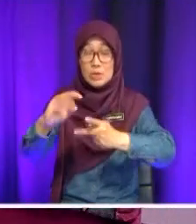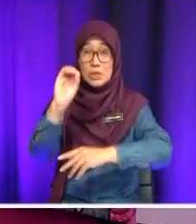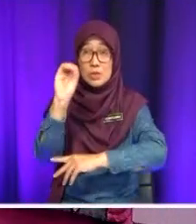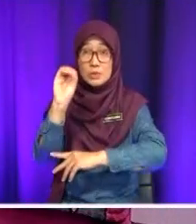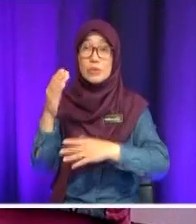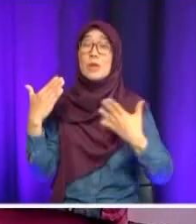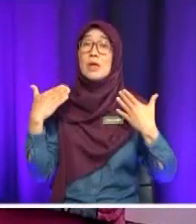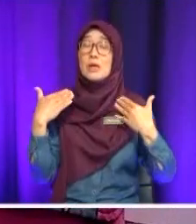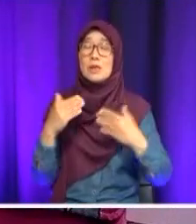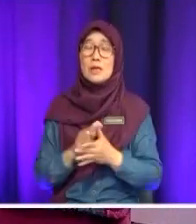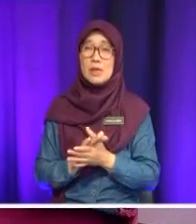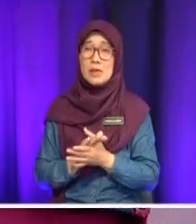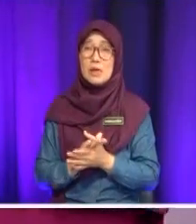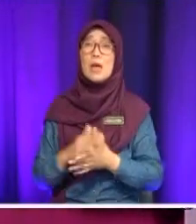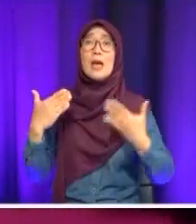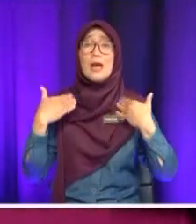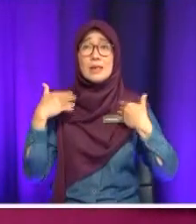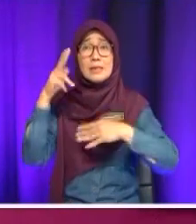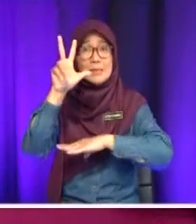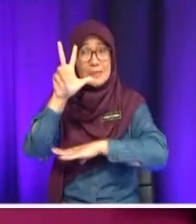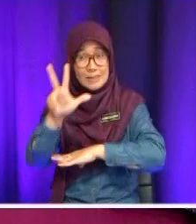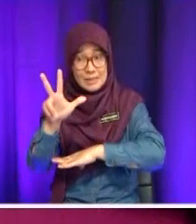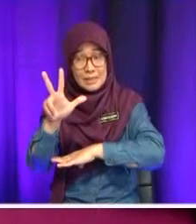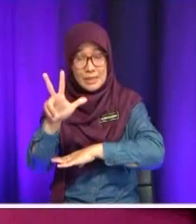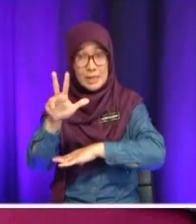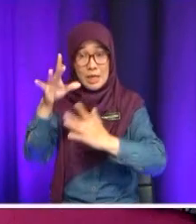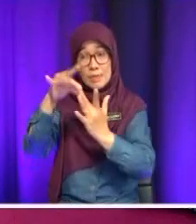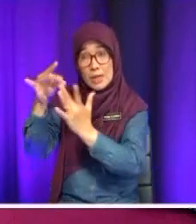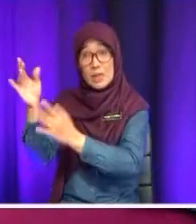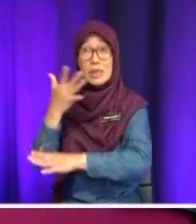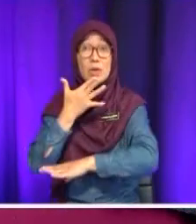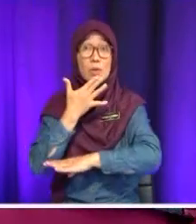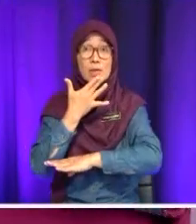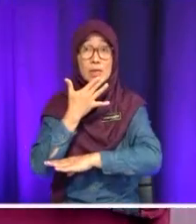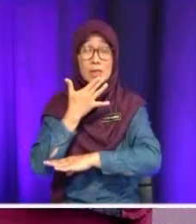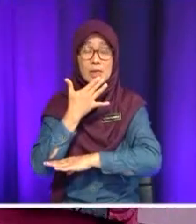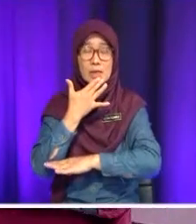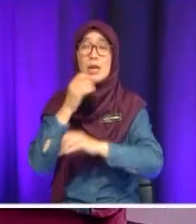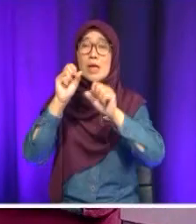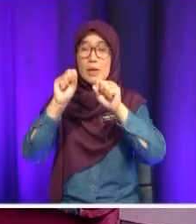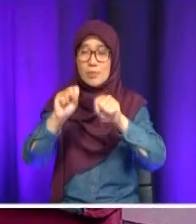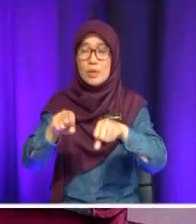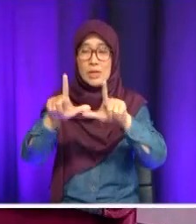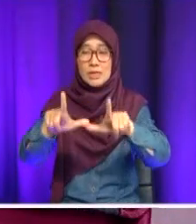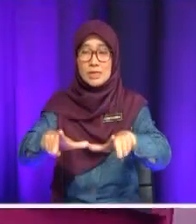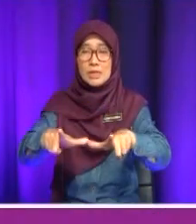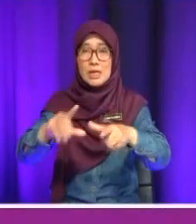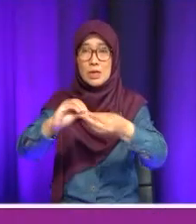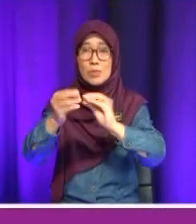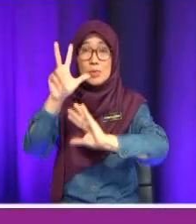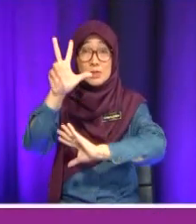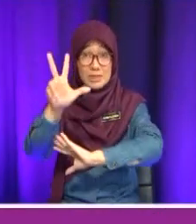empat Maaf saya ada tiga pilihan warna Lego tadi jadi kita letak nomor 3 untuk kotak yang pertama